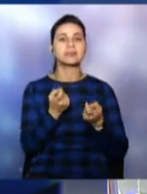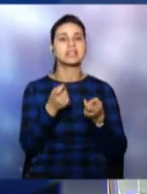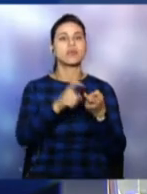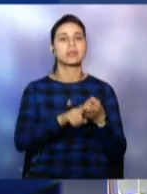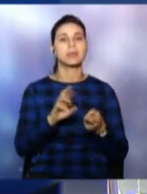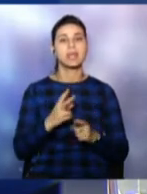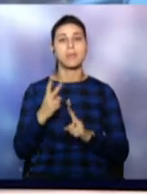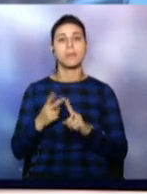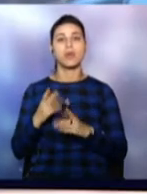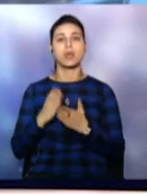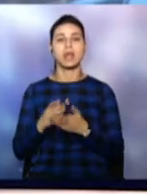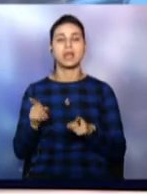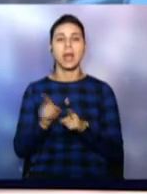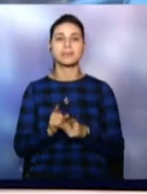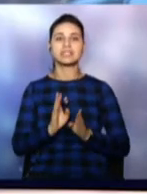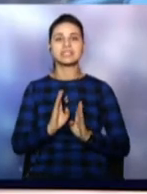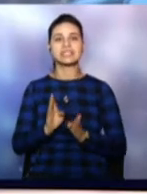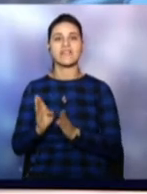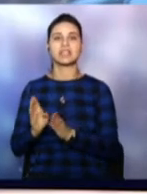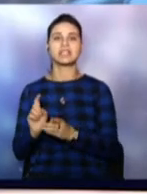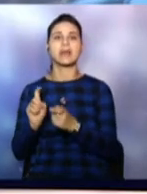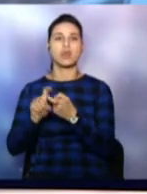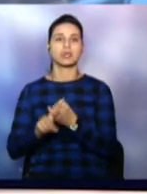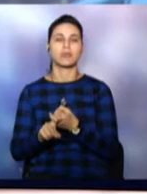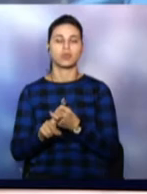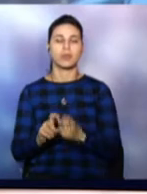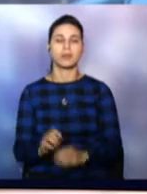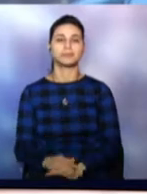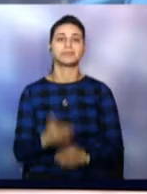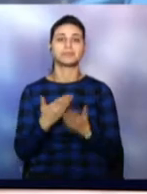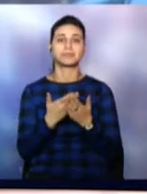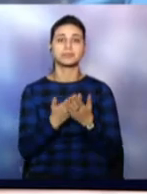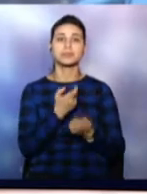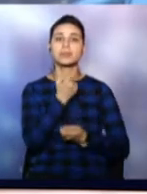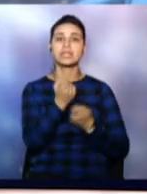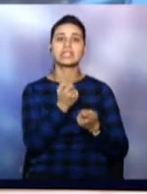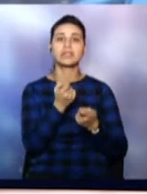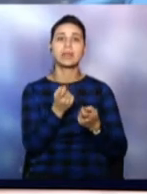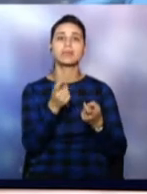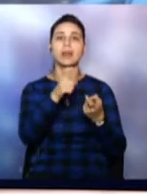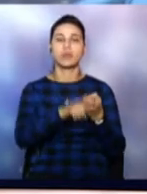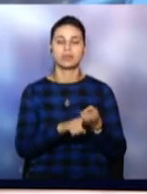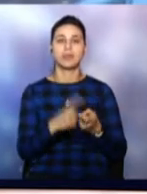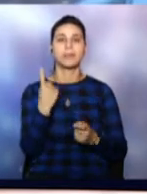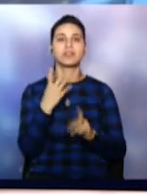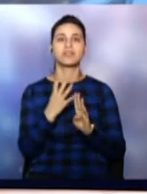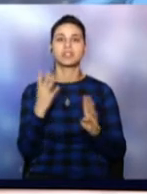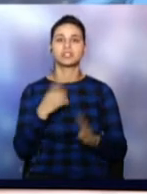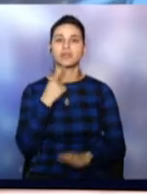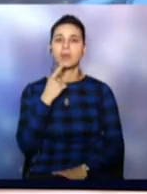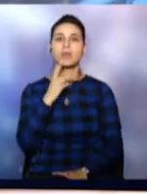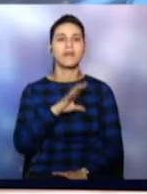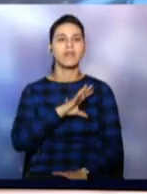დამოკიდებულება და მეორე არის ეგრეთ წოდებული ქცევით დამოკიდებულება. ვთქვათ, ნივთიერებებზე დამოკიდებულებიდან პირველ რიგში მოვიყვანო